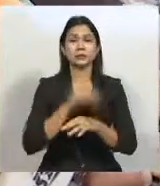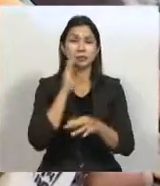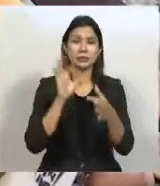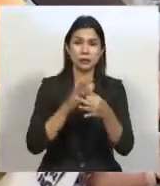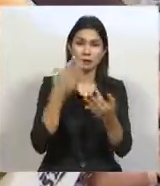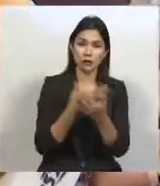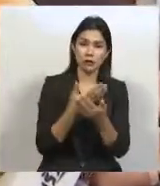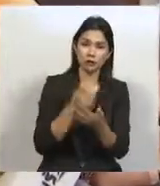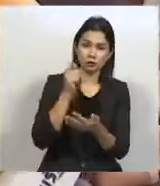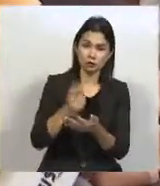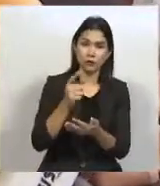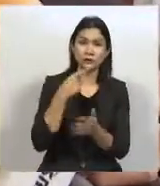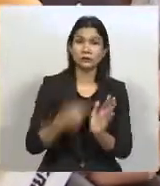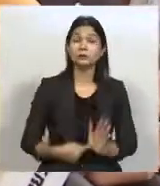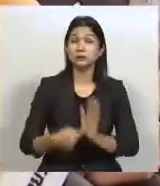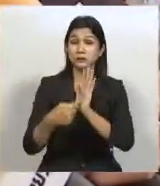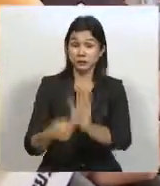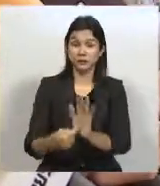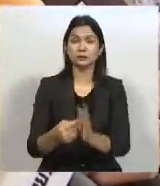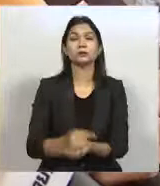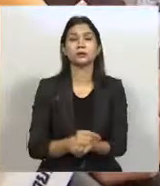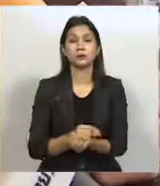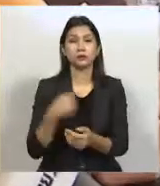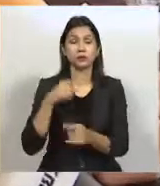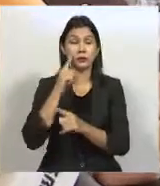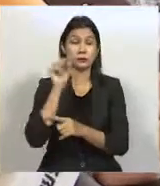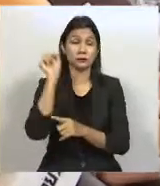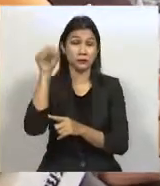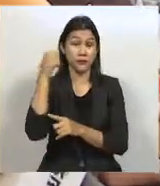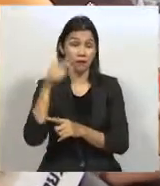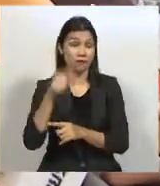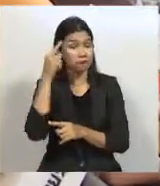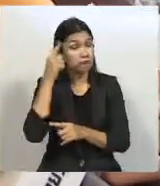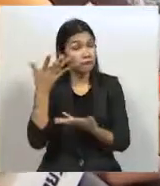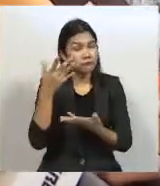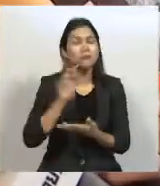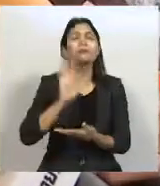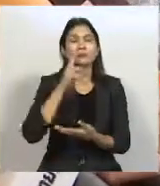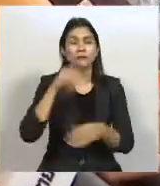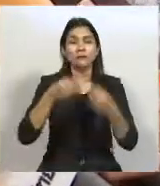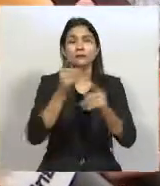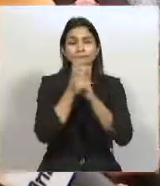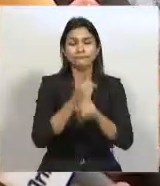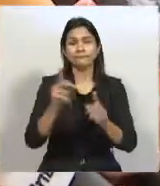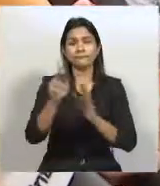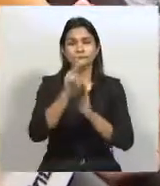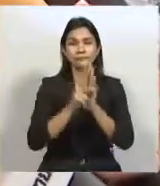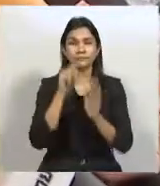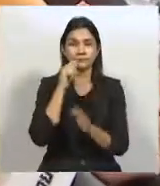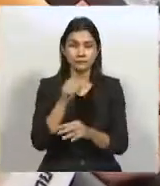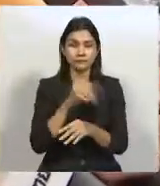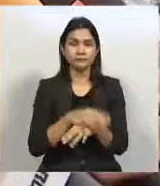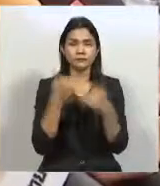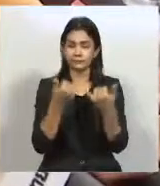งเรื่องของการใช้จ่ายงบประมาณที่เสนอไปค่ะซึ่งทางสภาจะมีความคิดเห็นอย่างไรก็ขอให้เป็นไปตามกฎหมายค่ะ